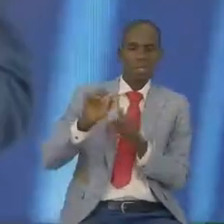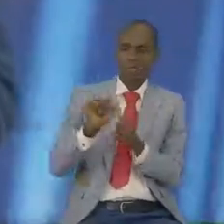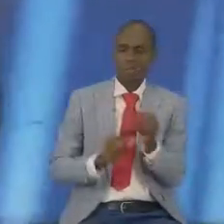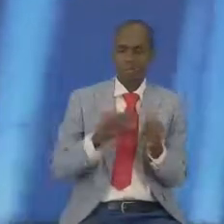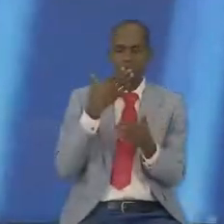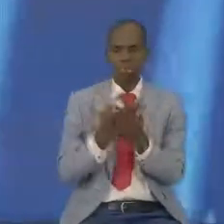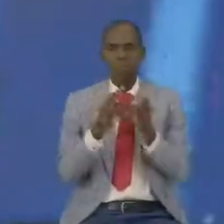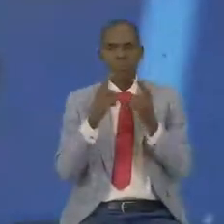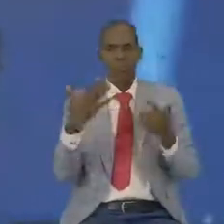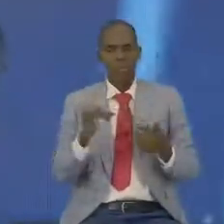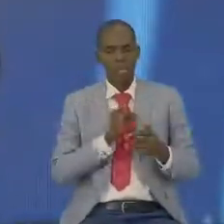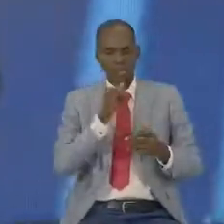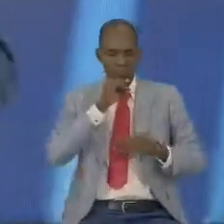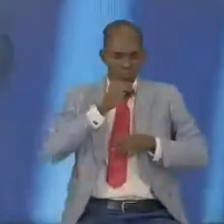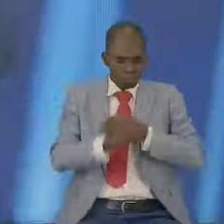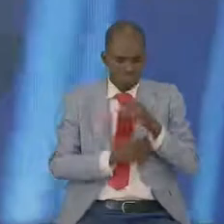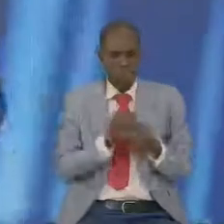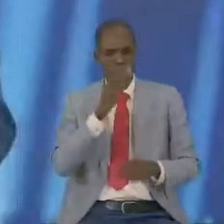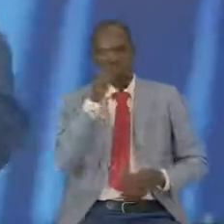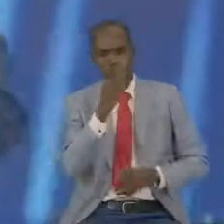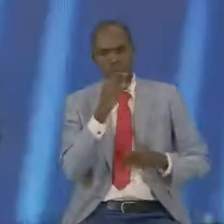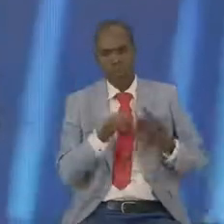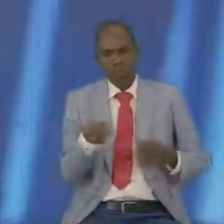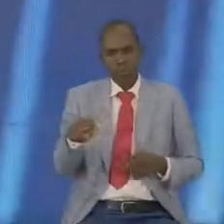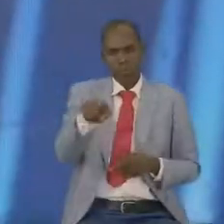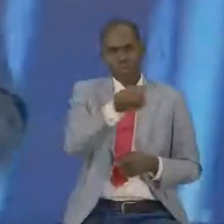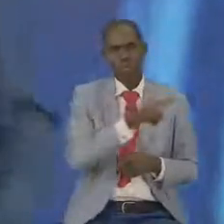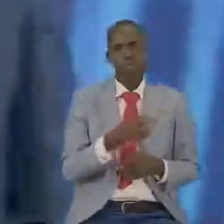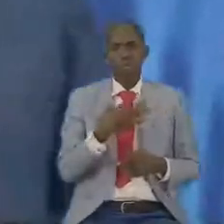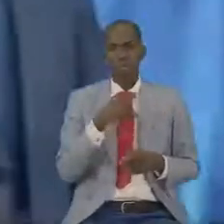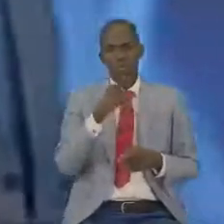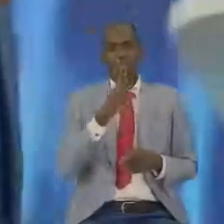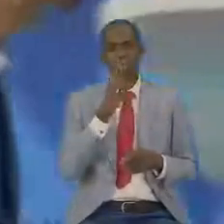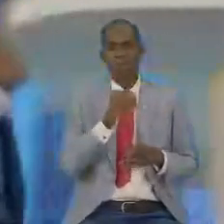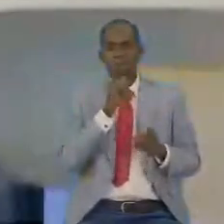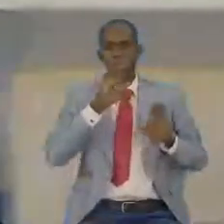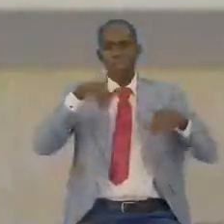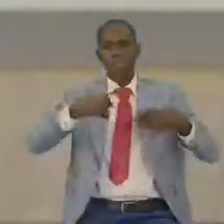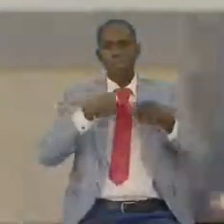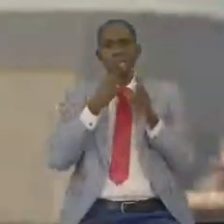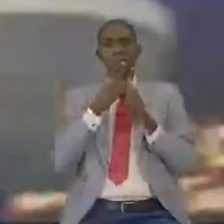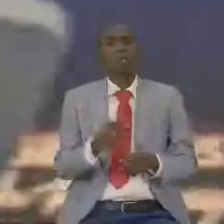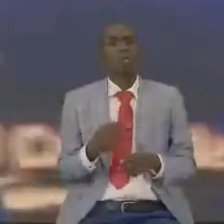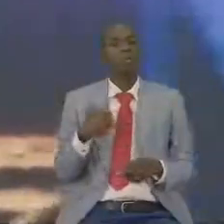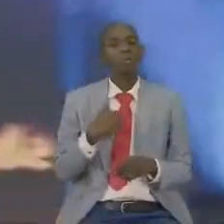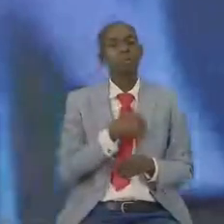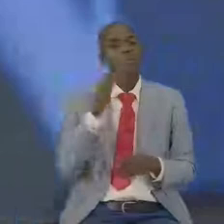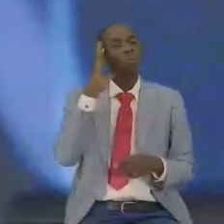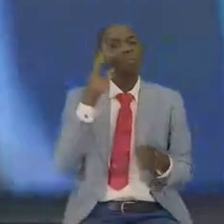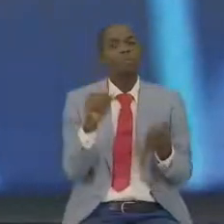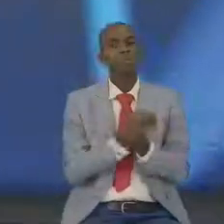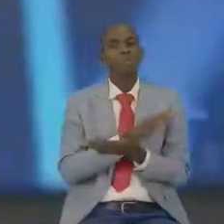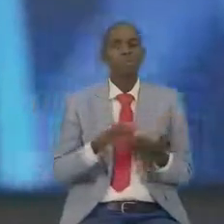je viens maintenant vous prêcher. Et vous là, et vous ne répondez pas. Nous gâtons notre ministère,